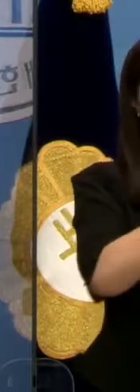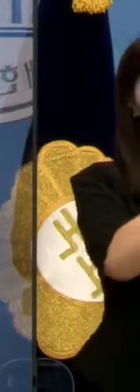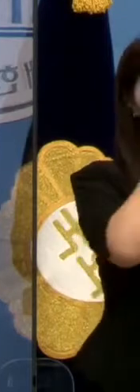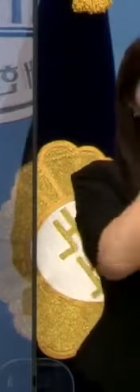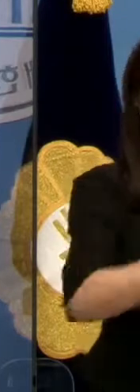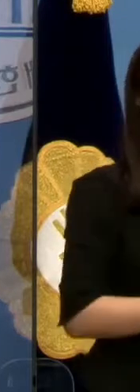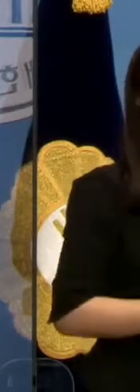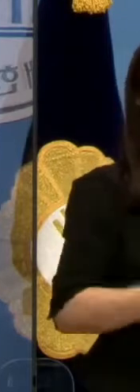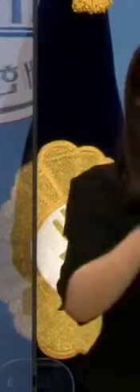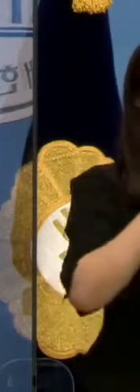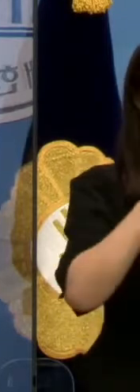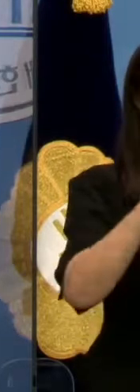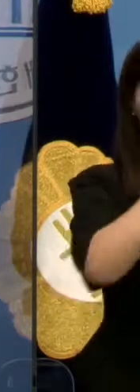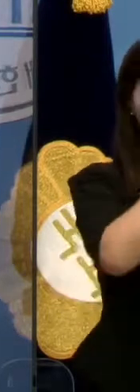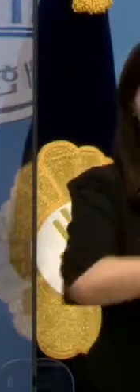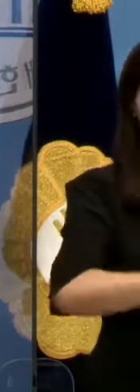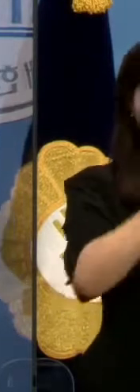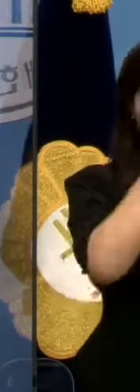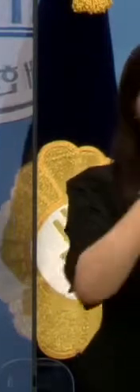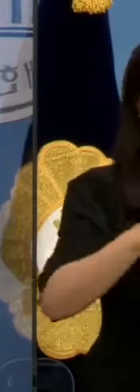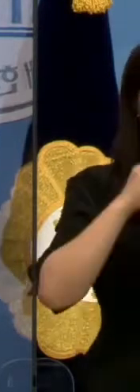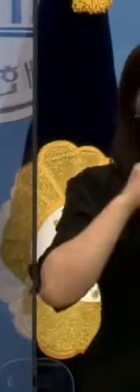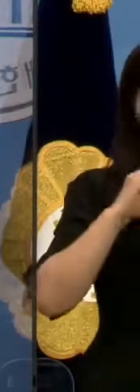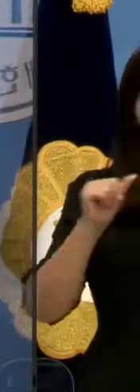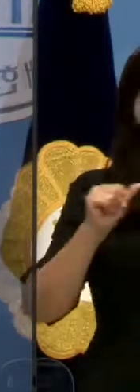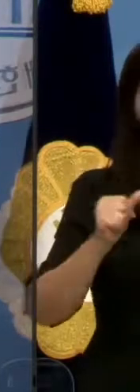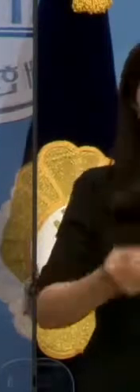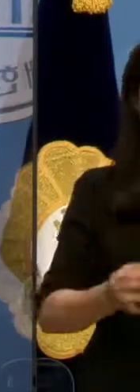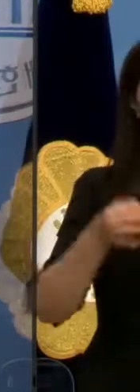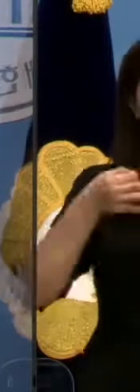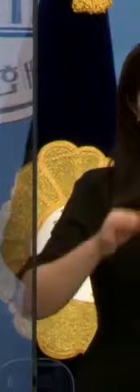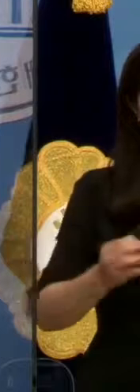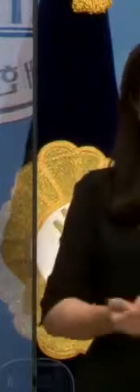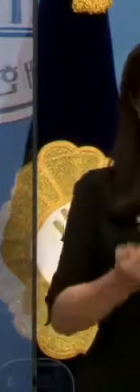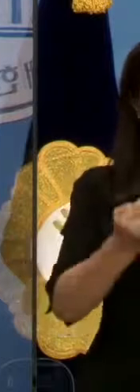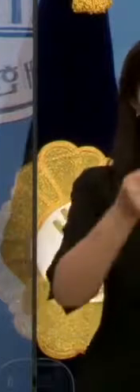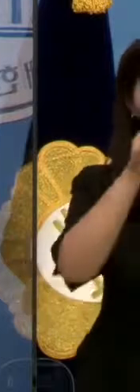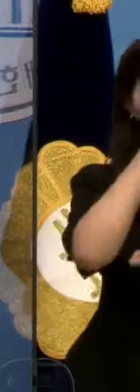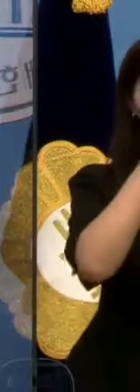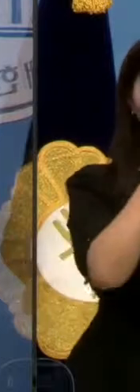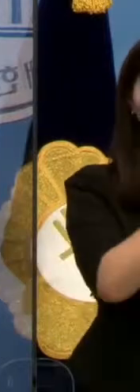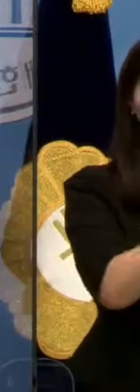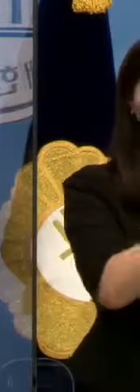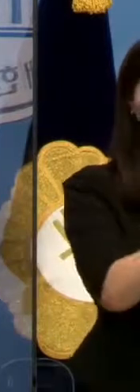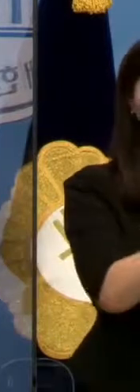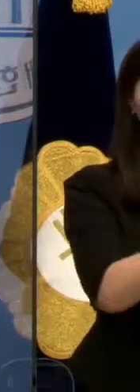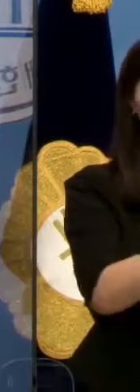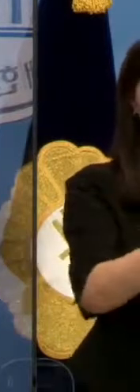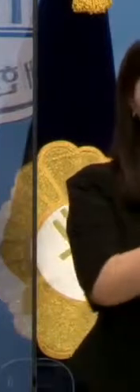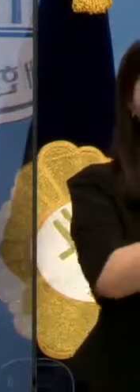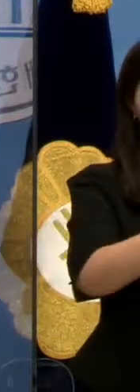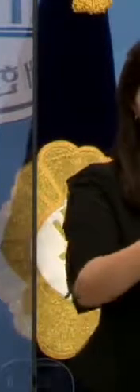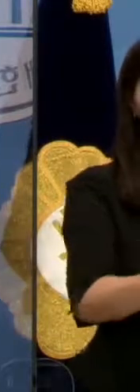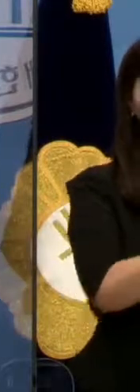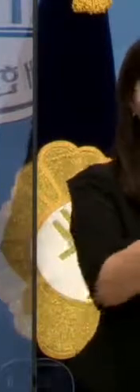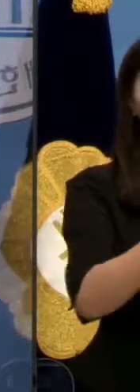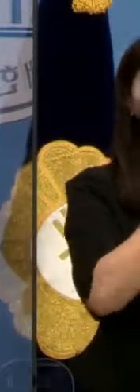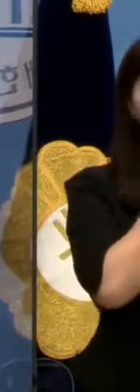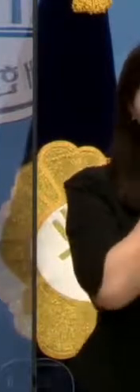토지를 토지 운행이 매입 비축하고 그곳에 중산층이 살고 싶어하는 품질 높은